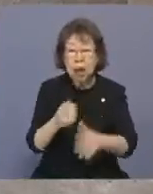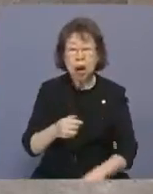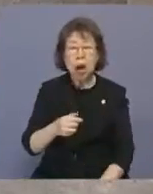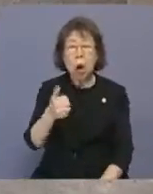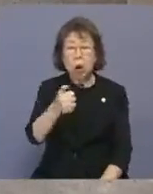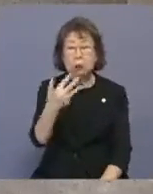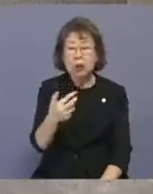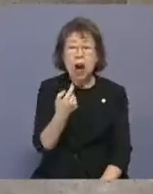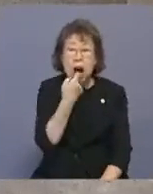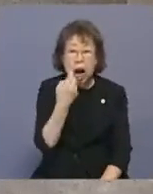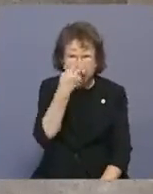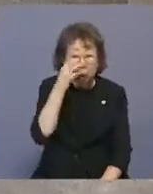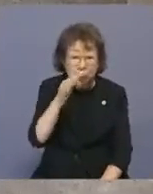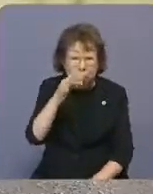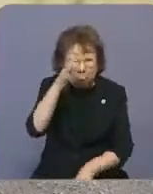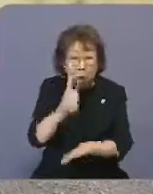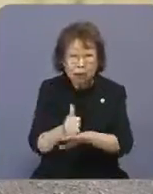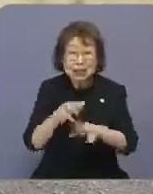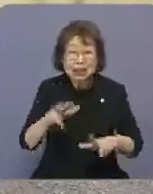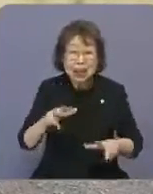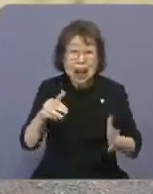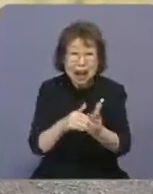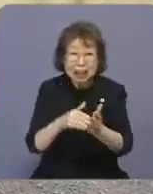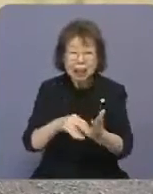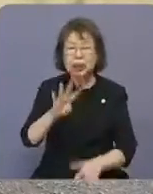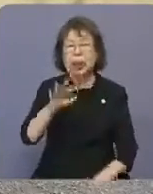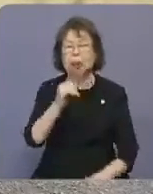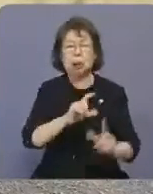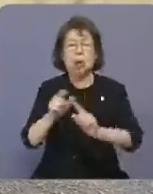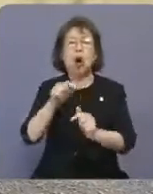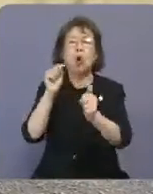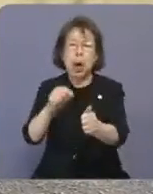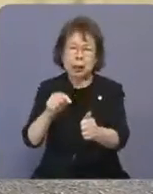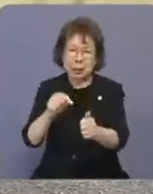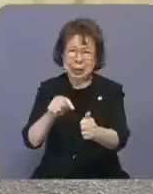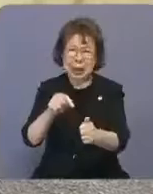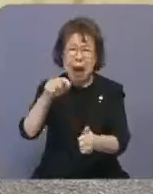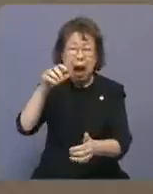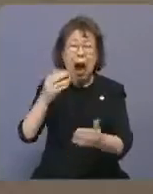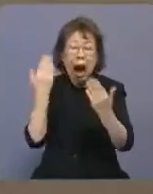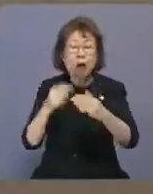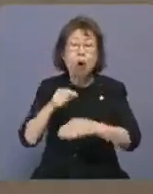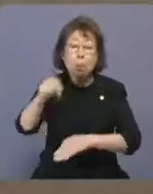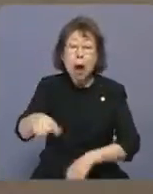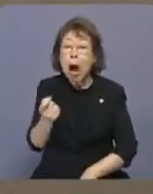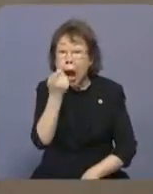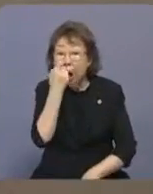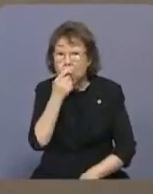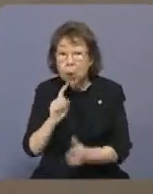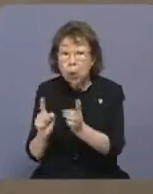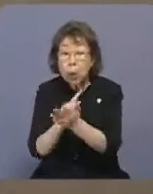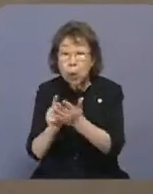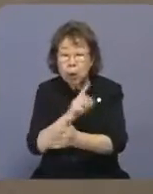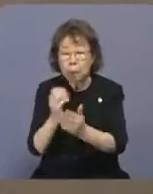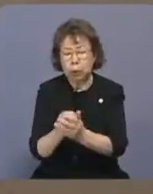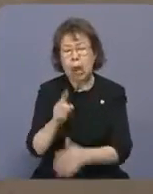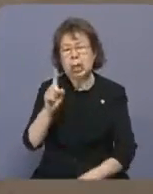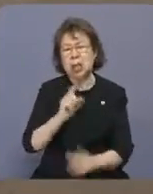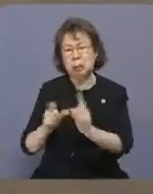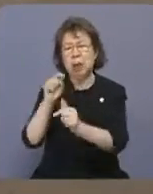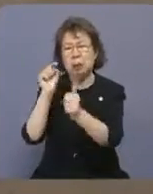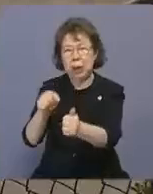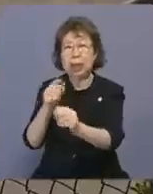8명을 검사한 결과 지금까지 학생 4명이 추가 확진 됐고 학교 밖 학원 접촉자 한명도 양성 판정을